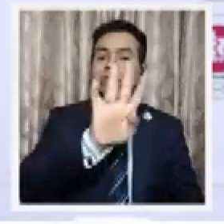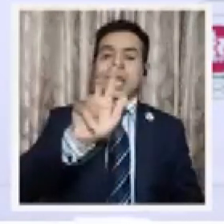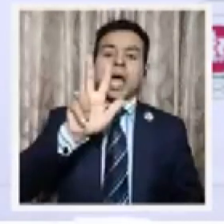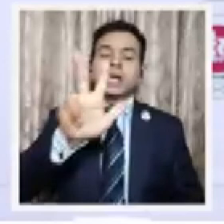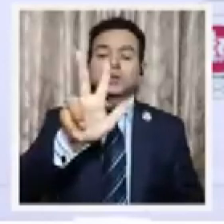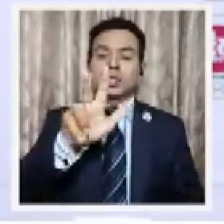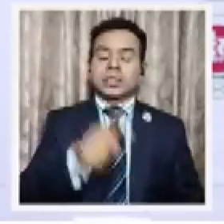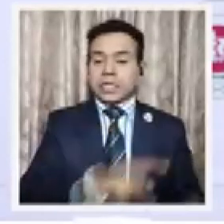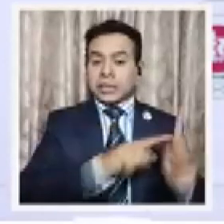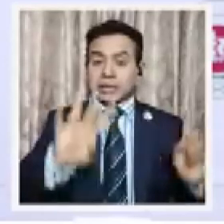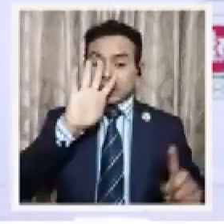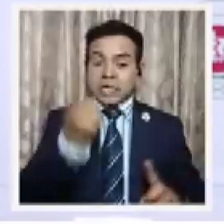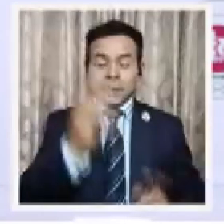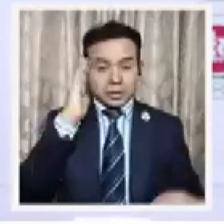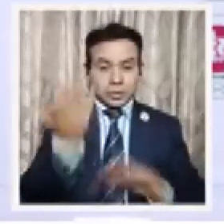56.61%।